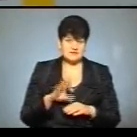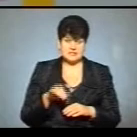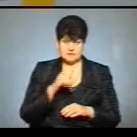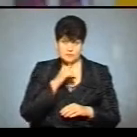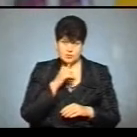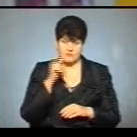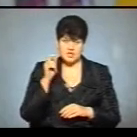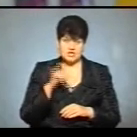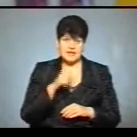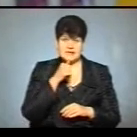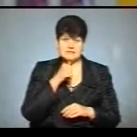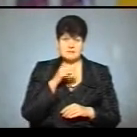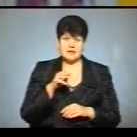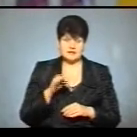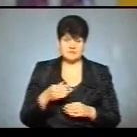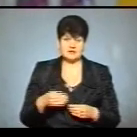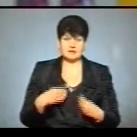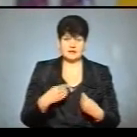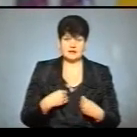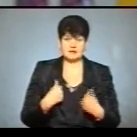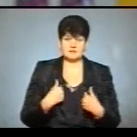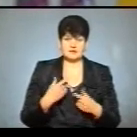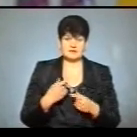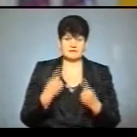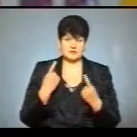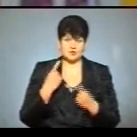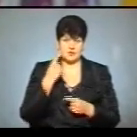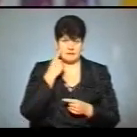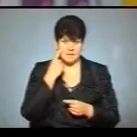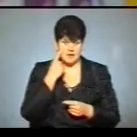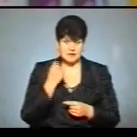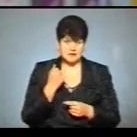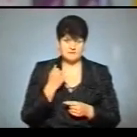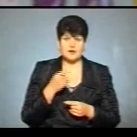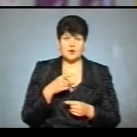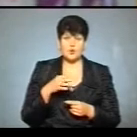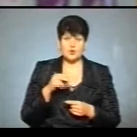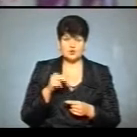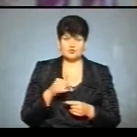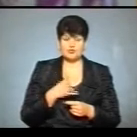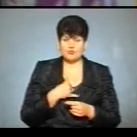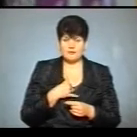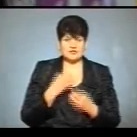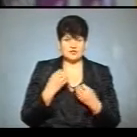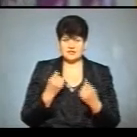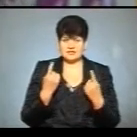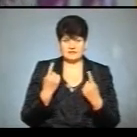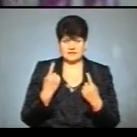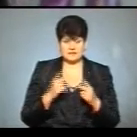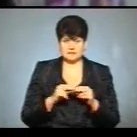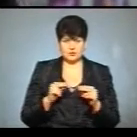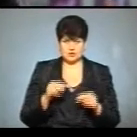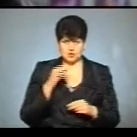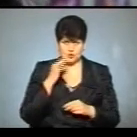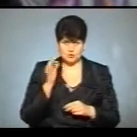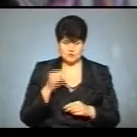Приїжджали експерти, вони поставили мені високі бали, хоч в мене ще і не зовсім такий великий педагогічний